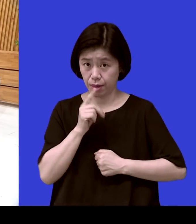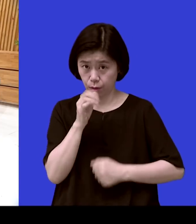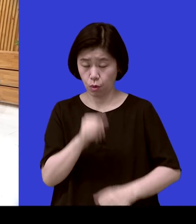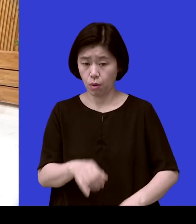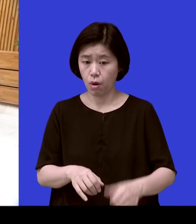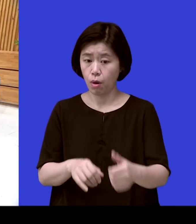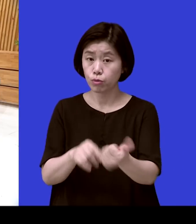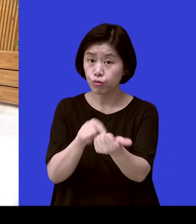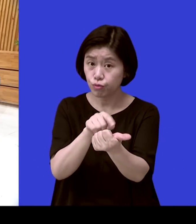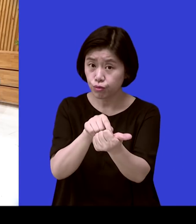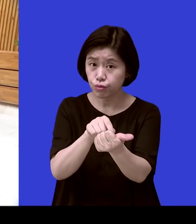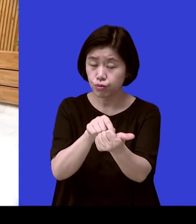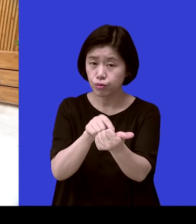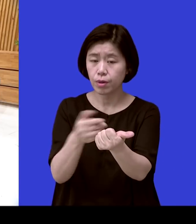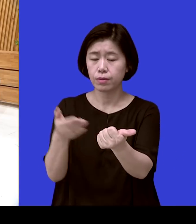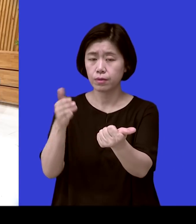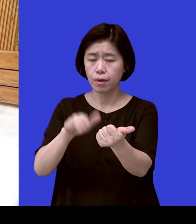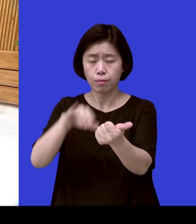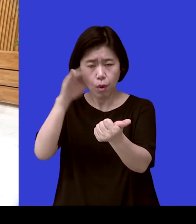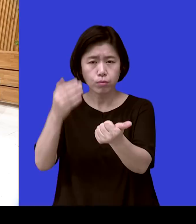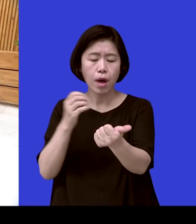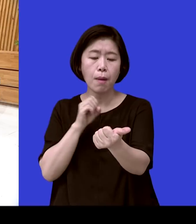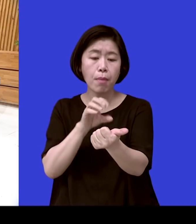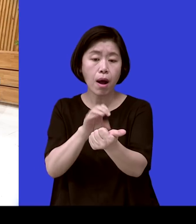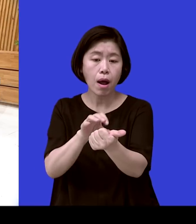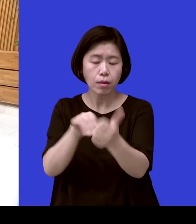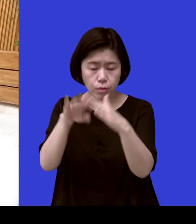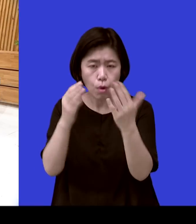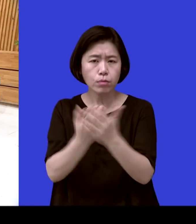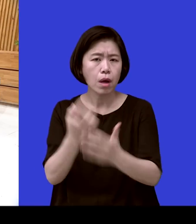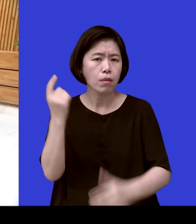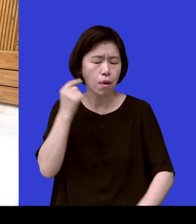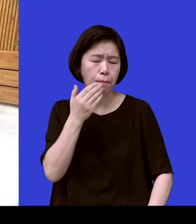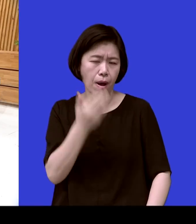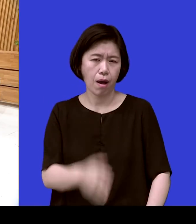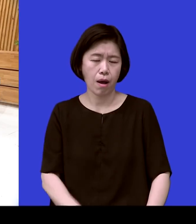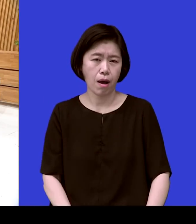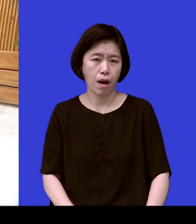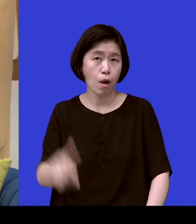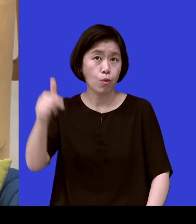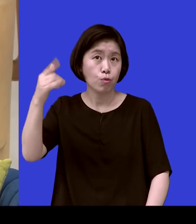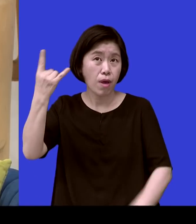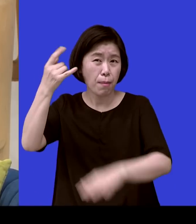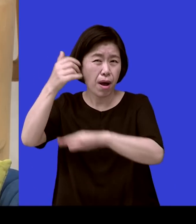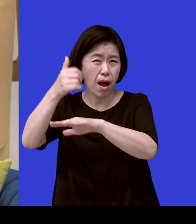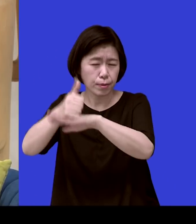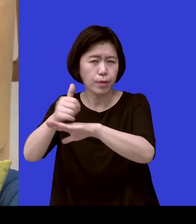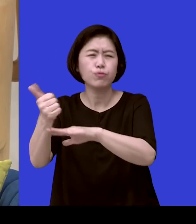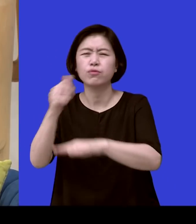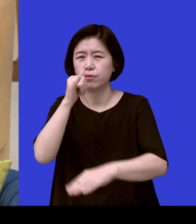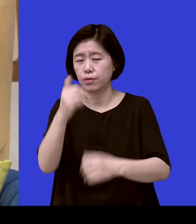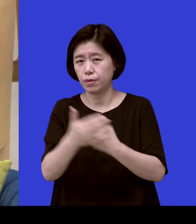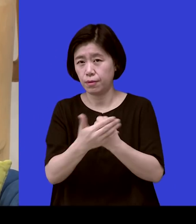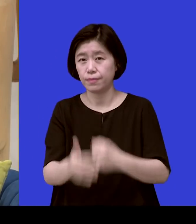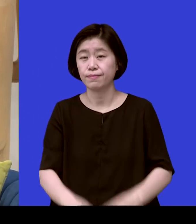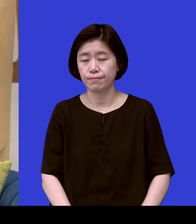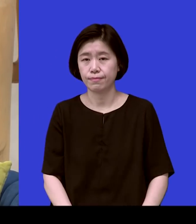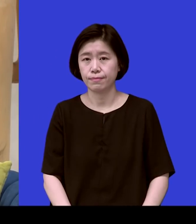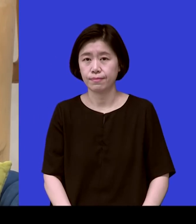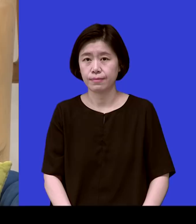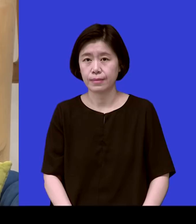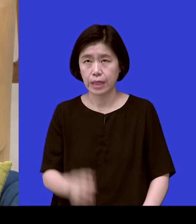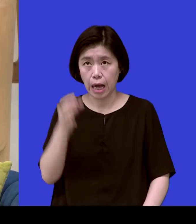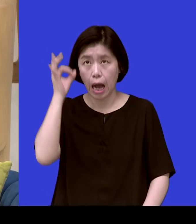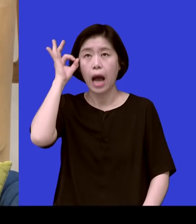이 머리 부분이 제일 나중에 아마 죽는가 멈추는, 봐요. 예. 제가 그 말이